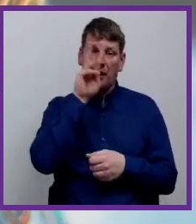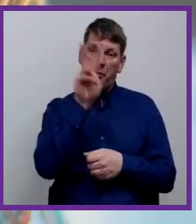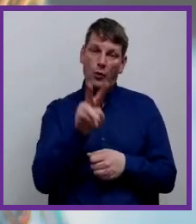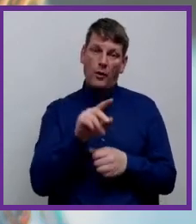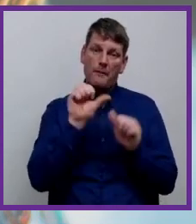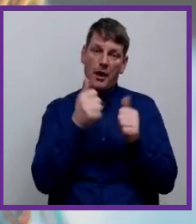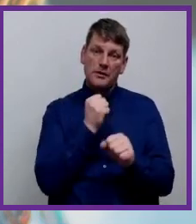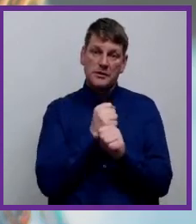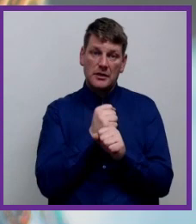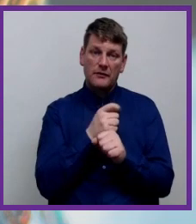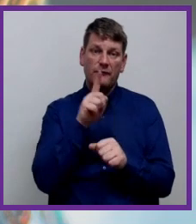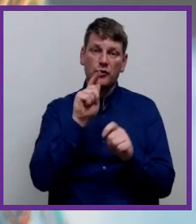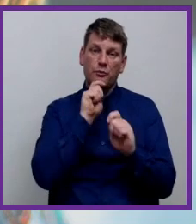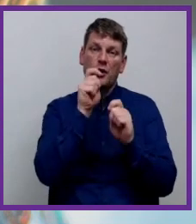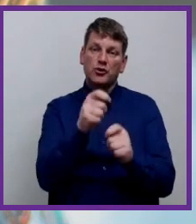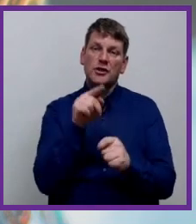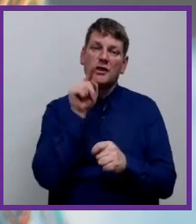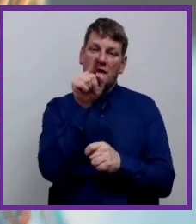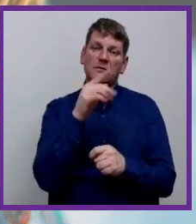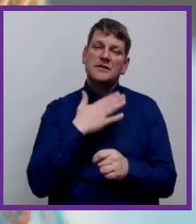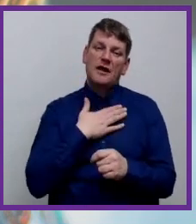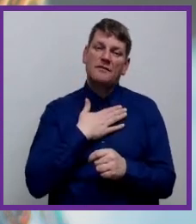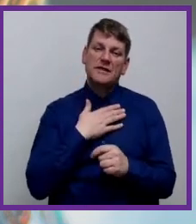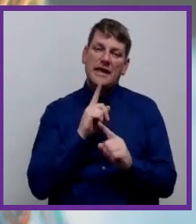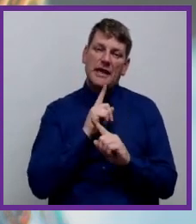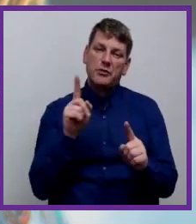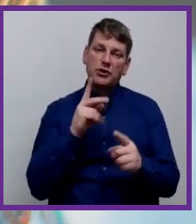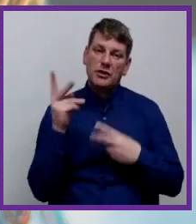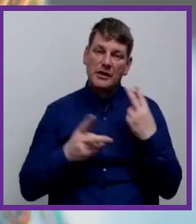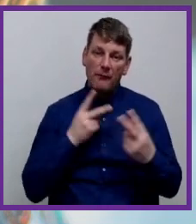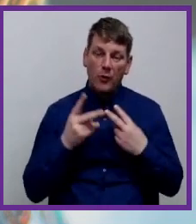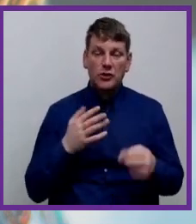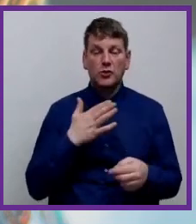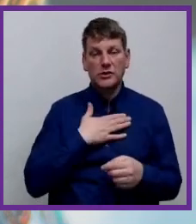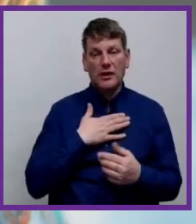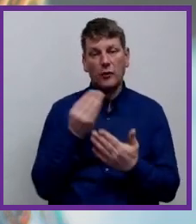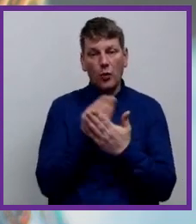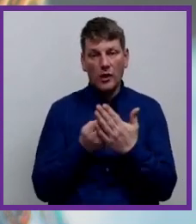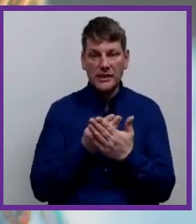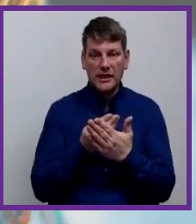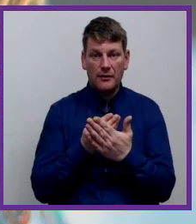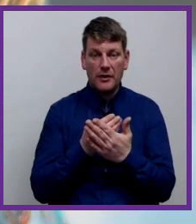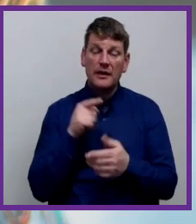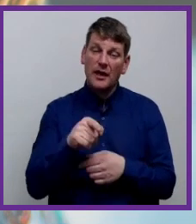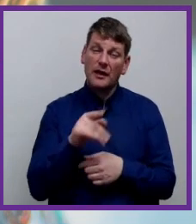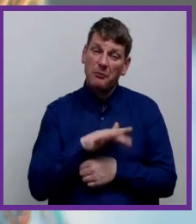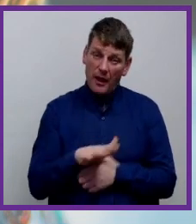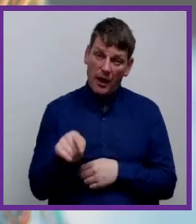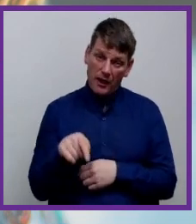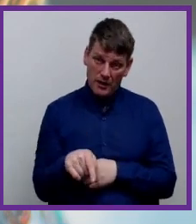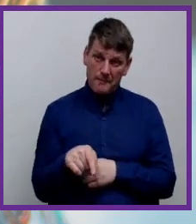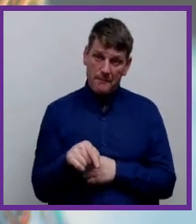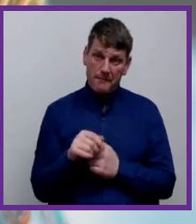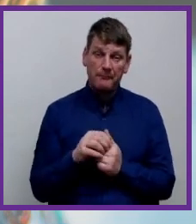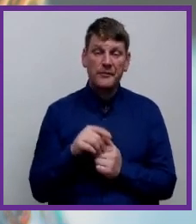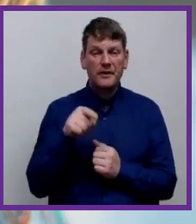tam tajā piešķir savas īpašās emocijas un savu nozīmi, tad bērnam, piemēram, tā